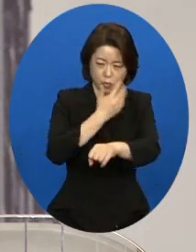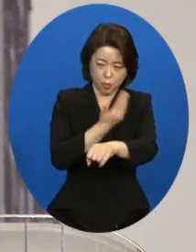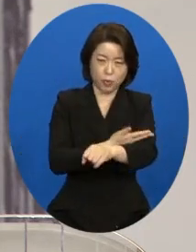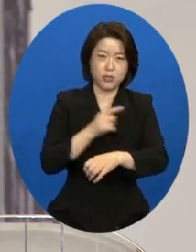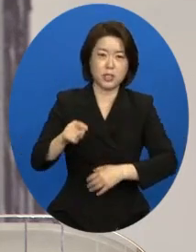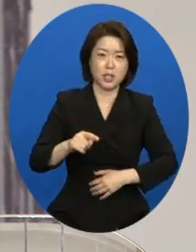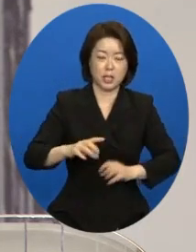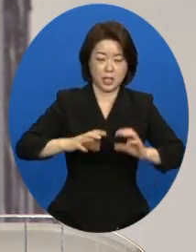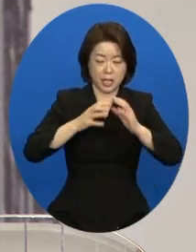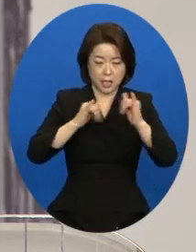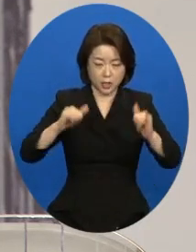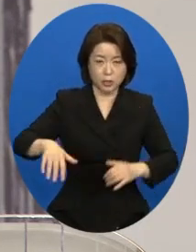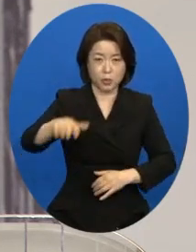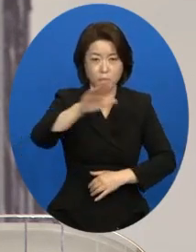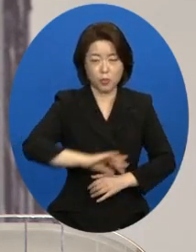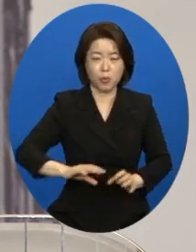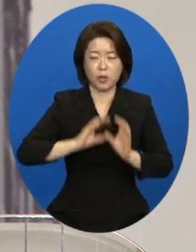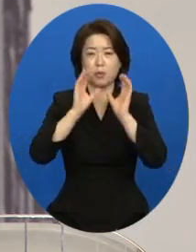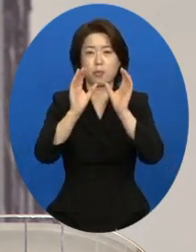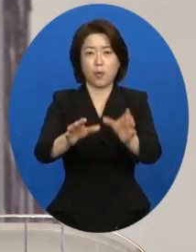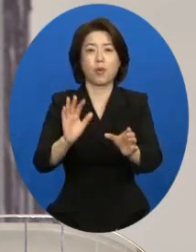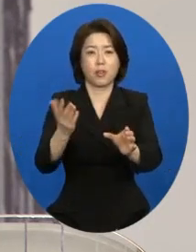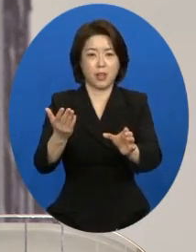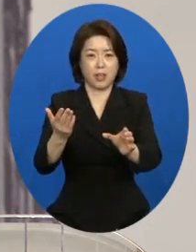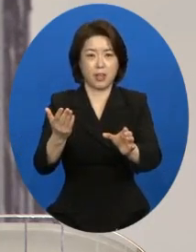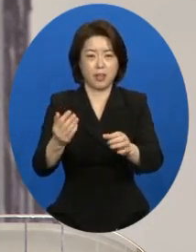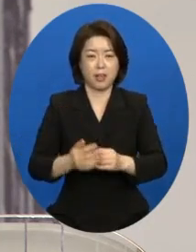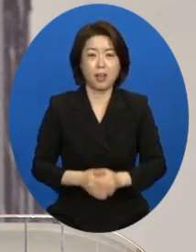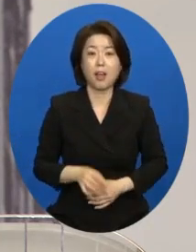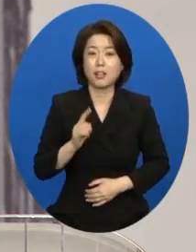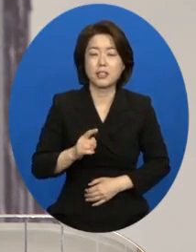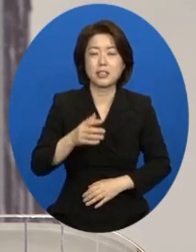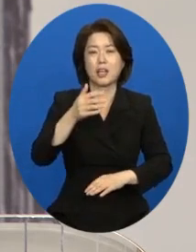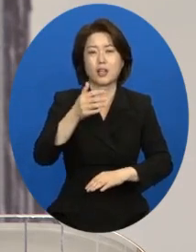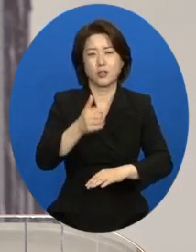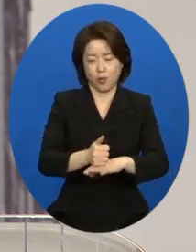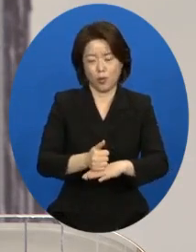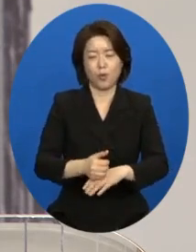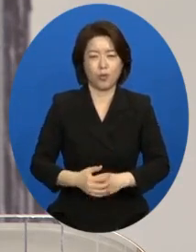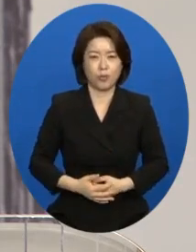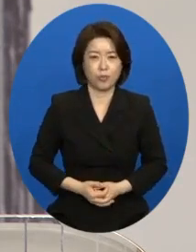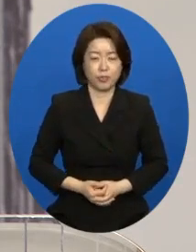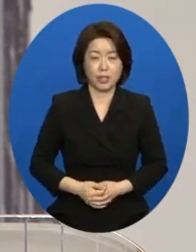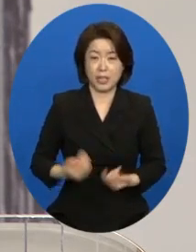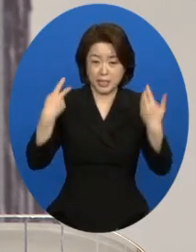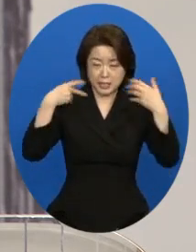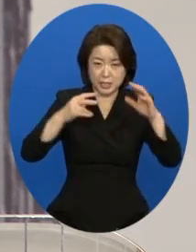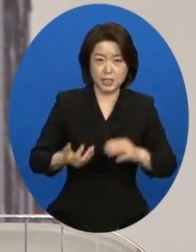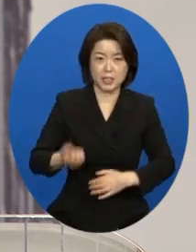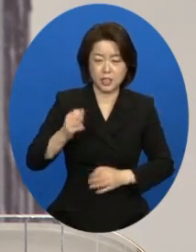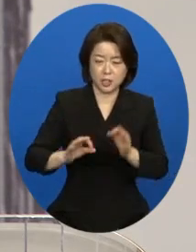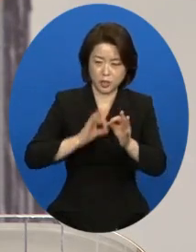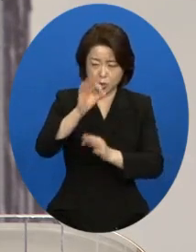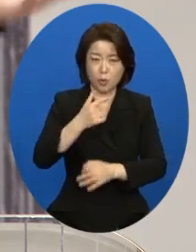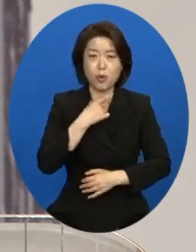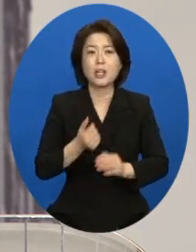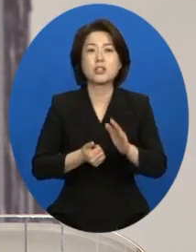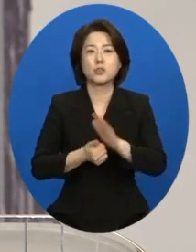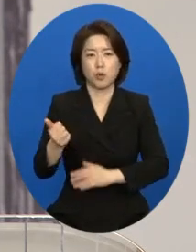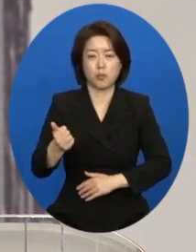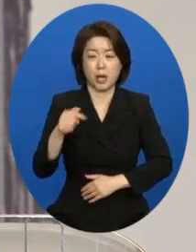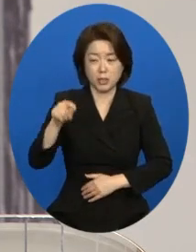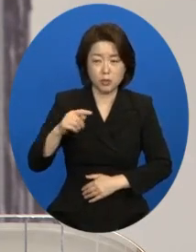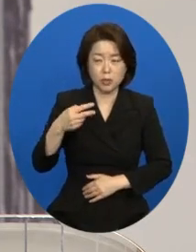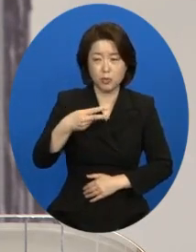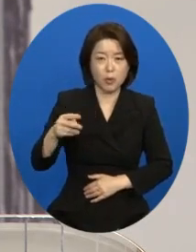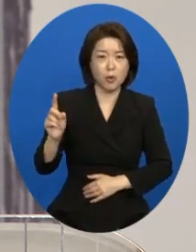백성 성도들에게 주어진다는 것입니다. 이것이 결론인 거예요. 다니엘이 간직한 영원한 소망입니다. 그의 영원한 소망은 예수